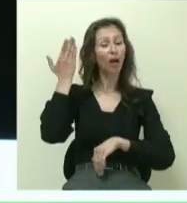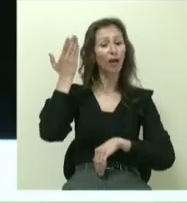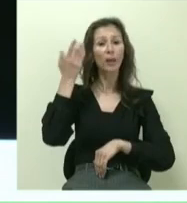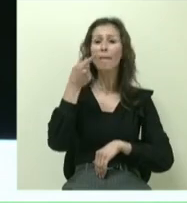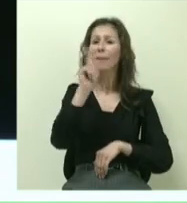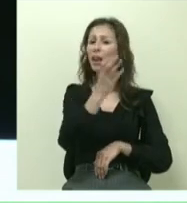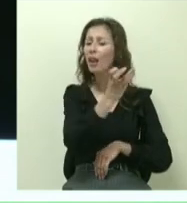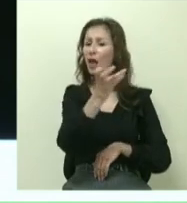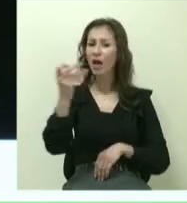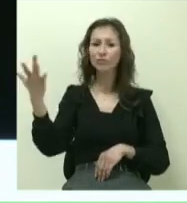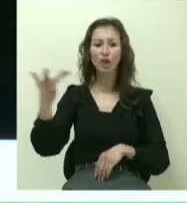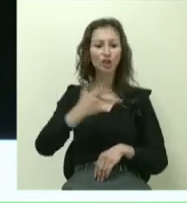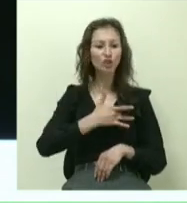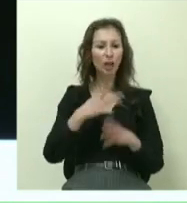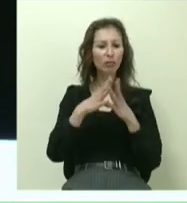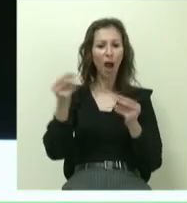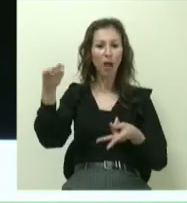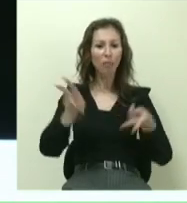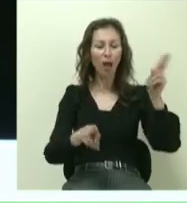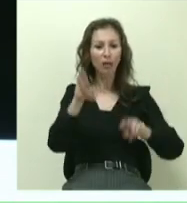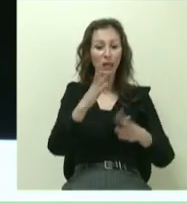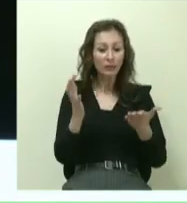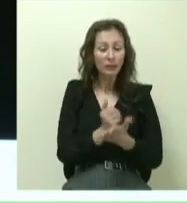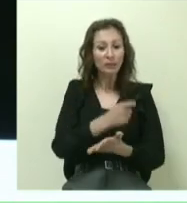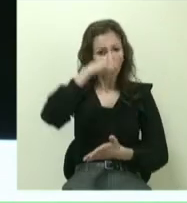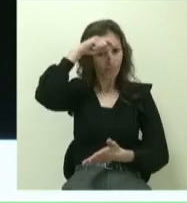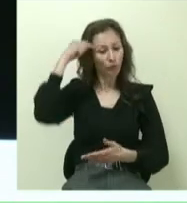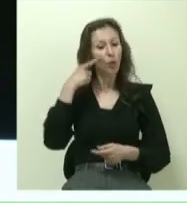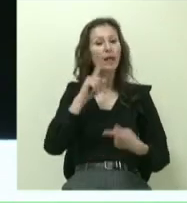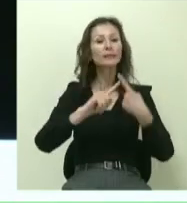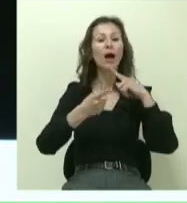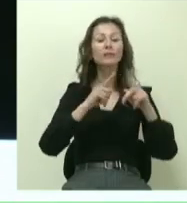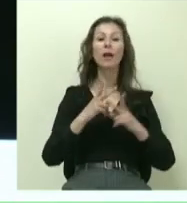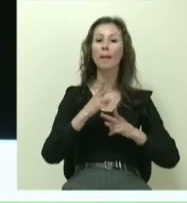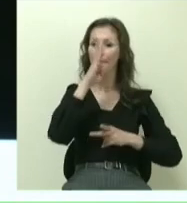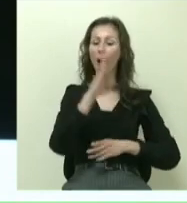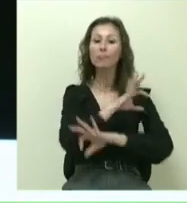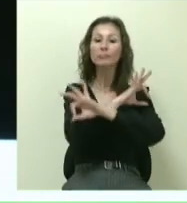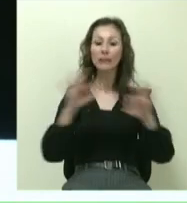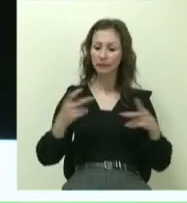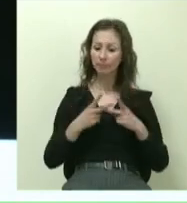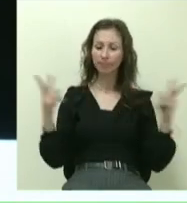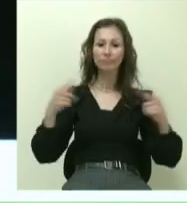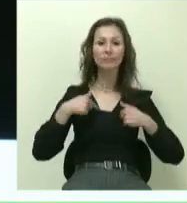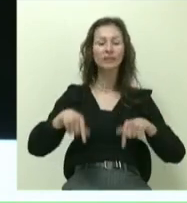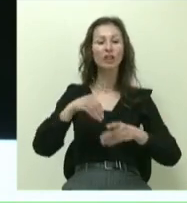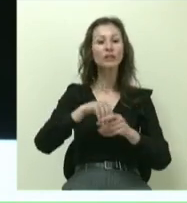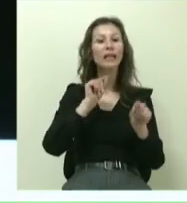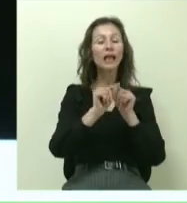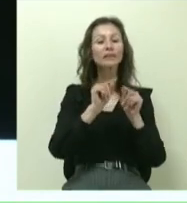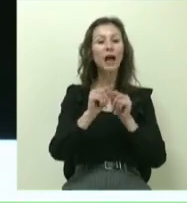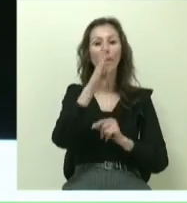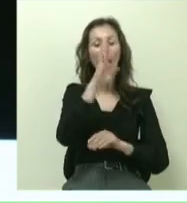binlerce Can kaybedilerek kazanılan siyasi Bağımsızlığımızın iktisadi